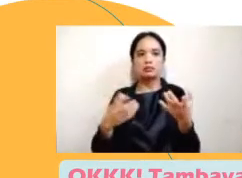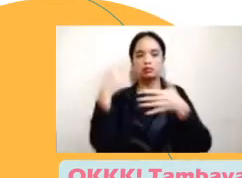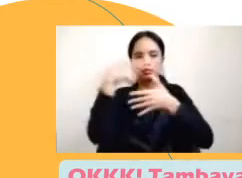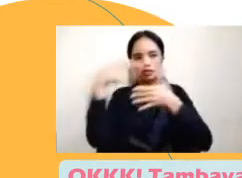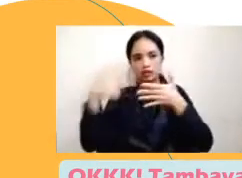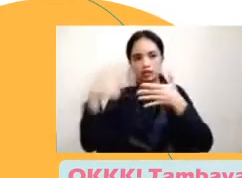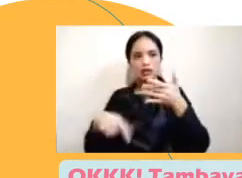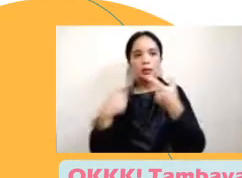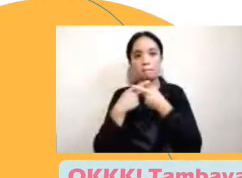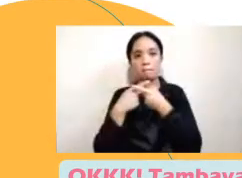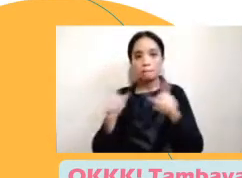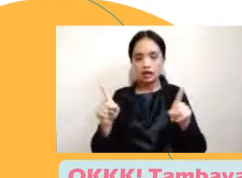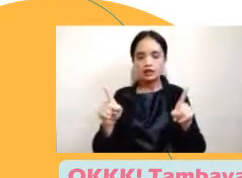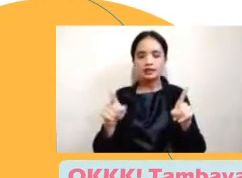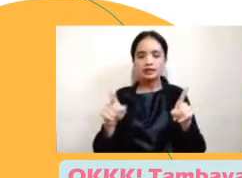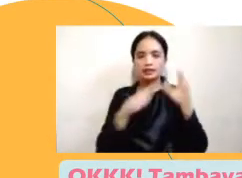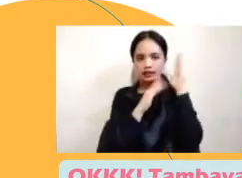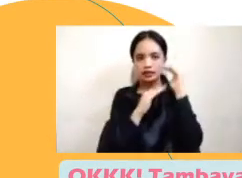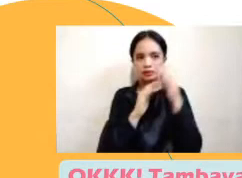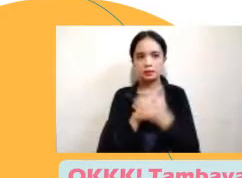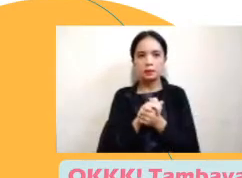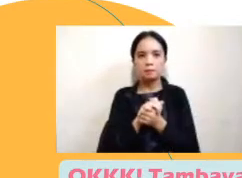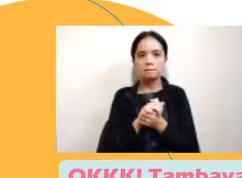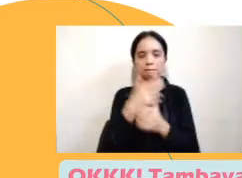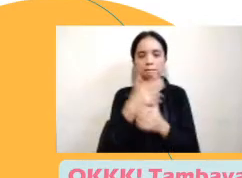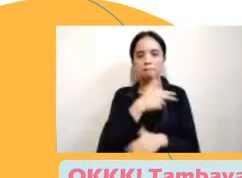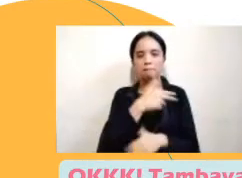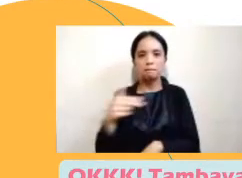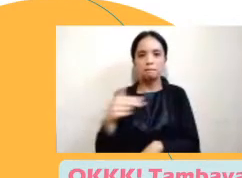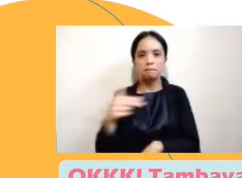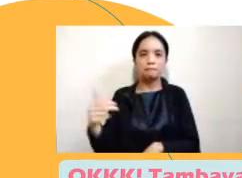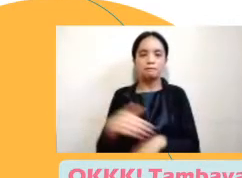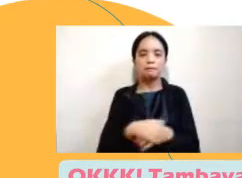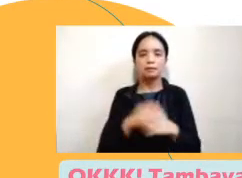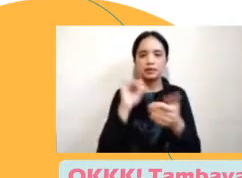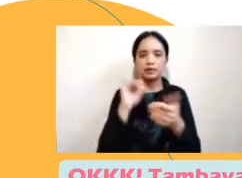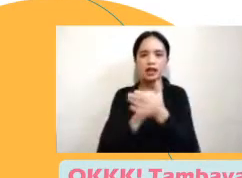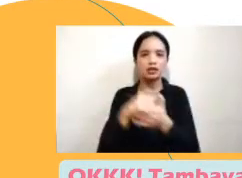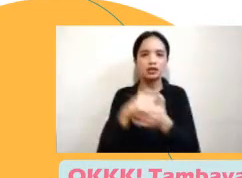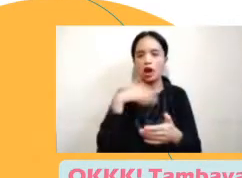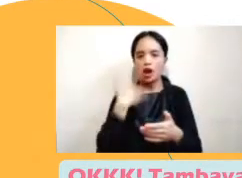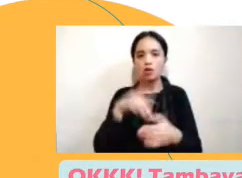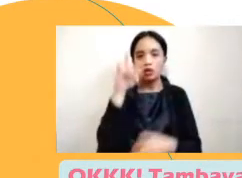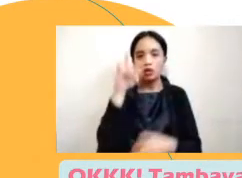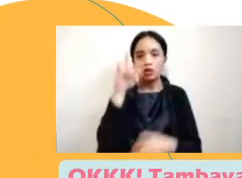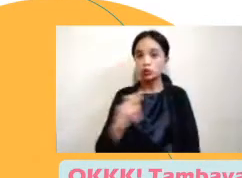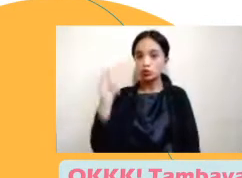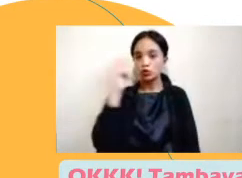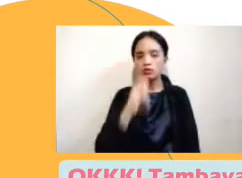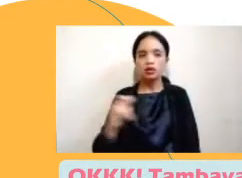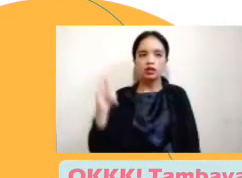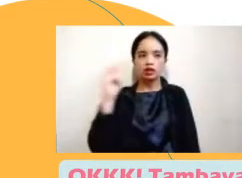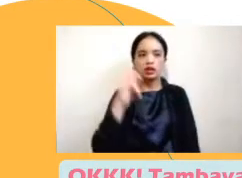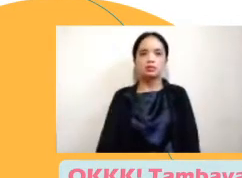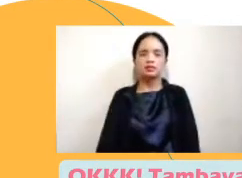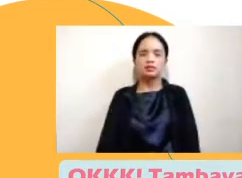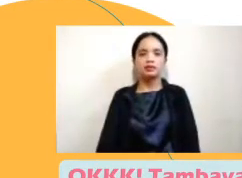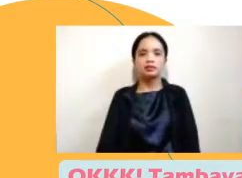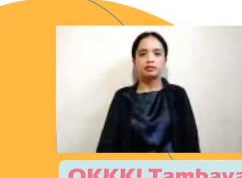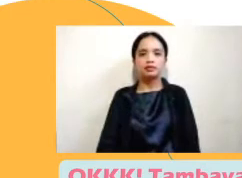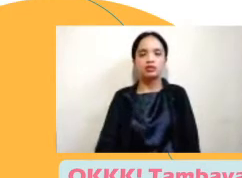yes. Sana may nakuha kayo. Yes. yun muna. Grabe, okay. YouTube. Endless source